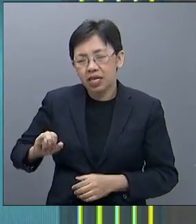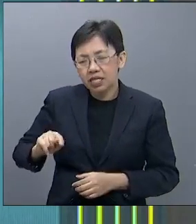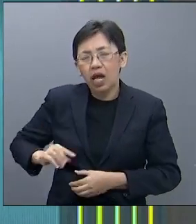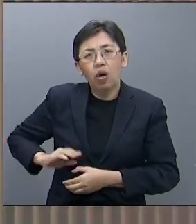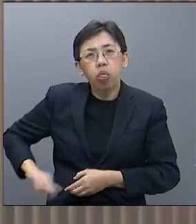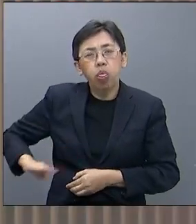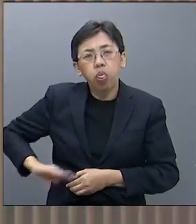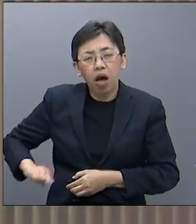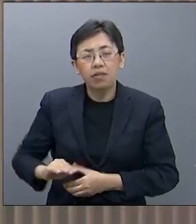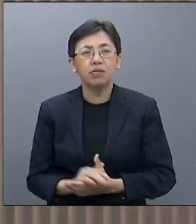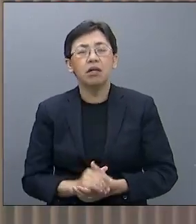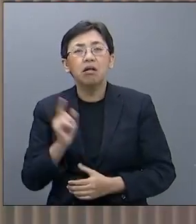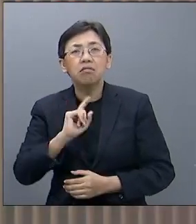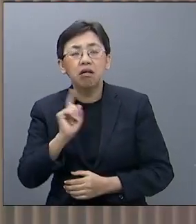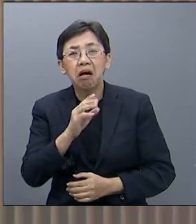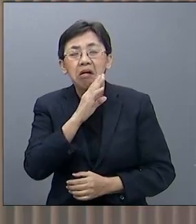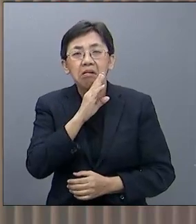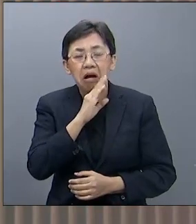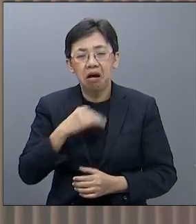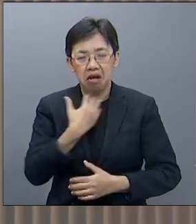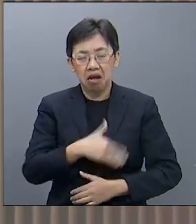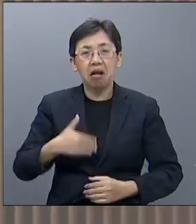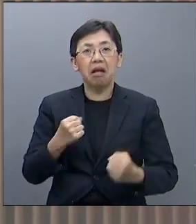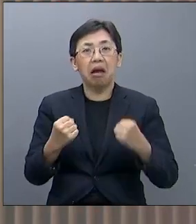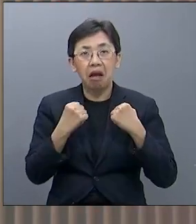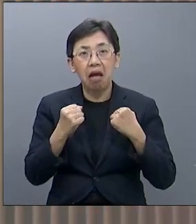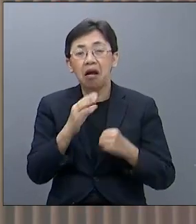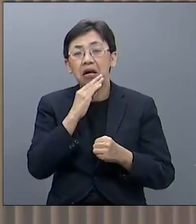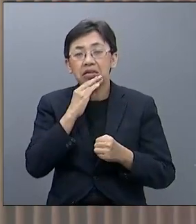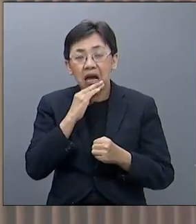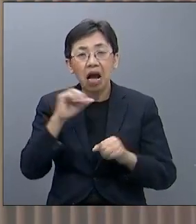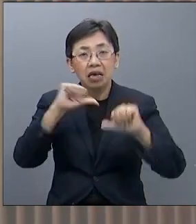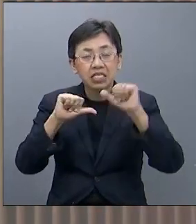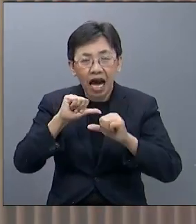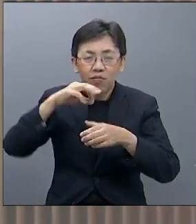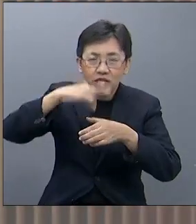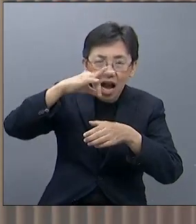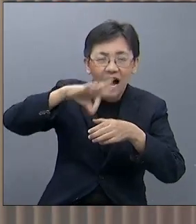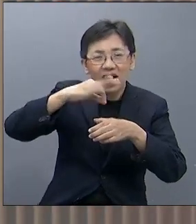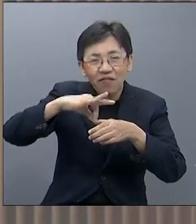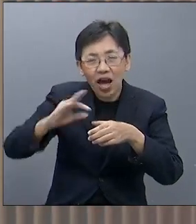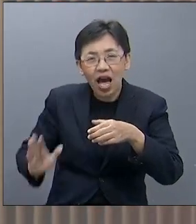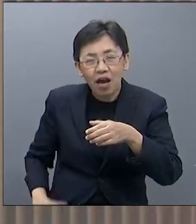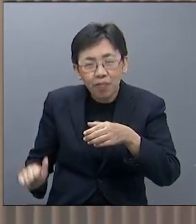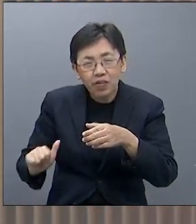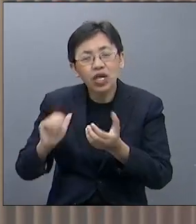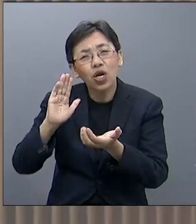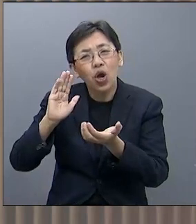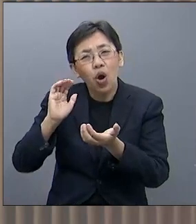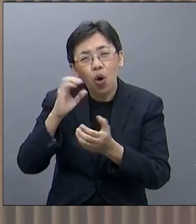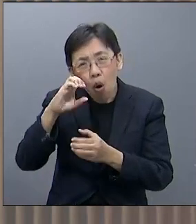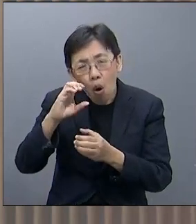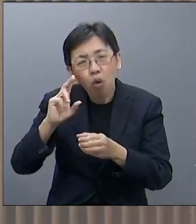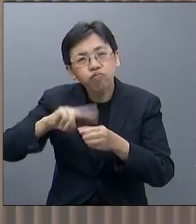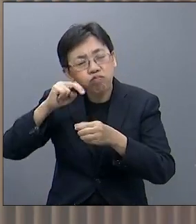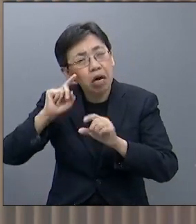นะครับ ก็แปลว่าแคลเซียมที่เราเติมไปเพื่อให้ร่างกายแข็งแรงเนี่ยถ้าได้รับคาเฟอีนมันก็จะยิ่งผลักยิ่งต้านอาหารสารอาหารดีๆเหล่านั้นในร่างก